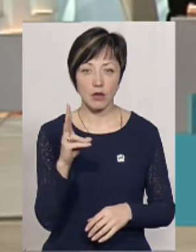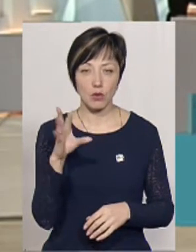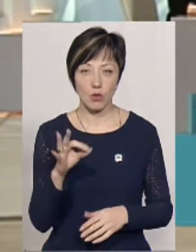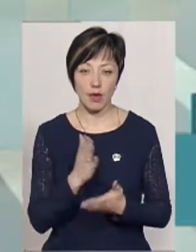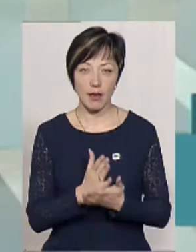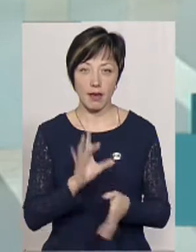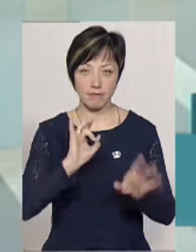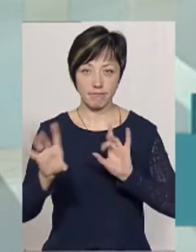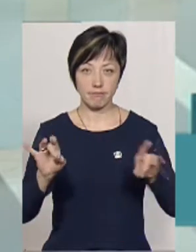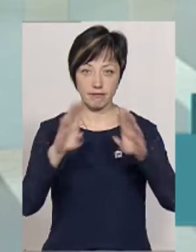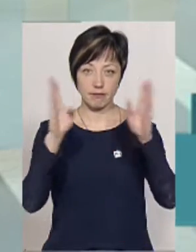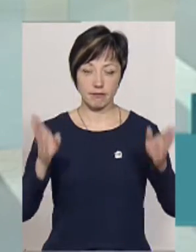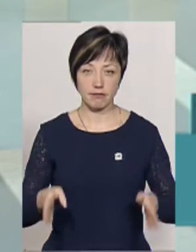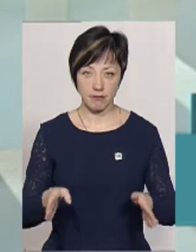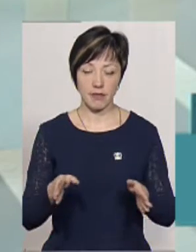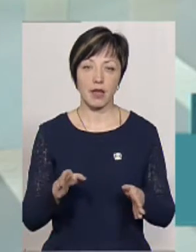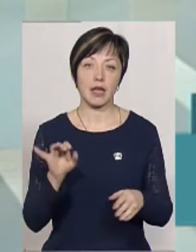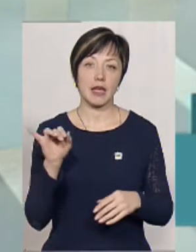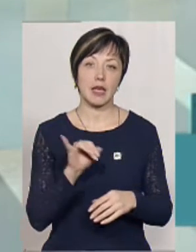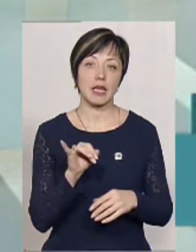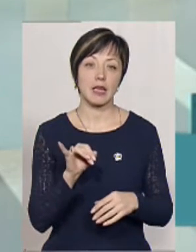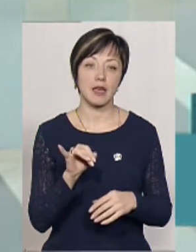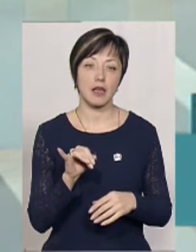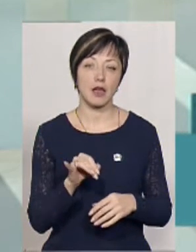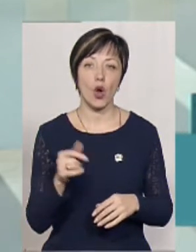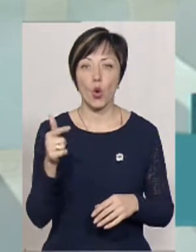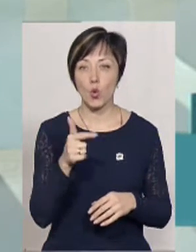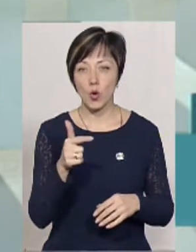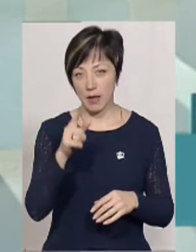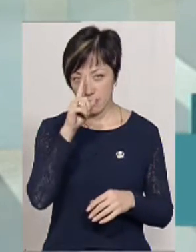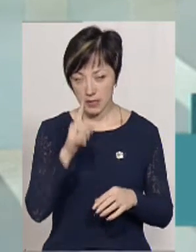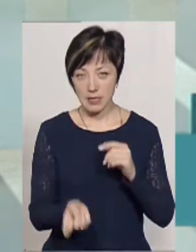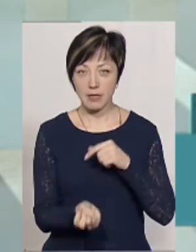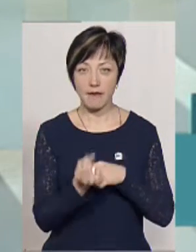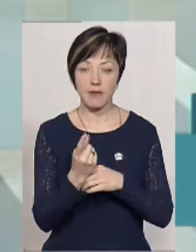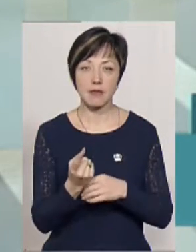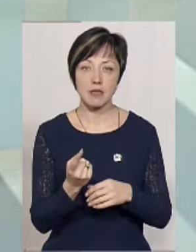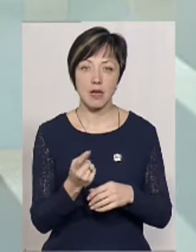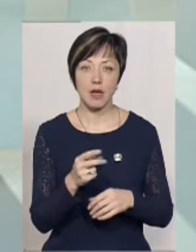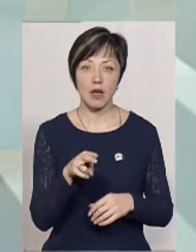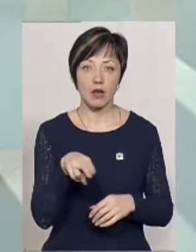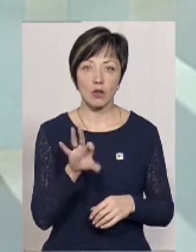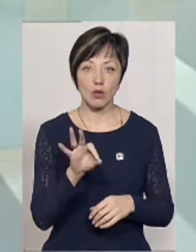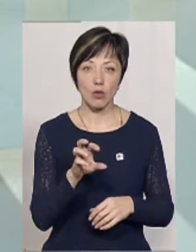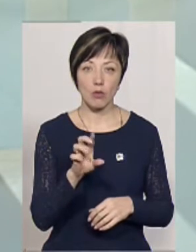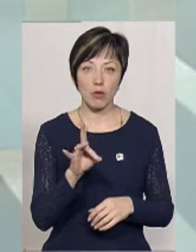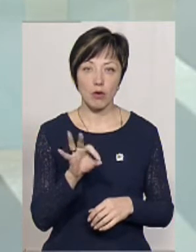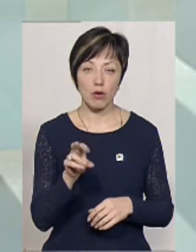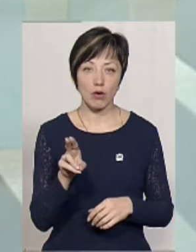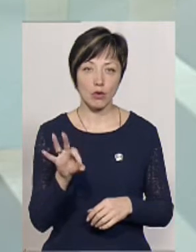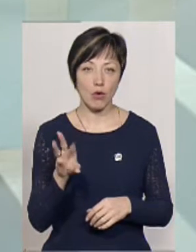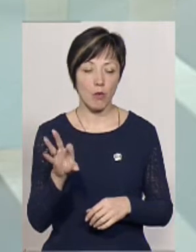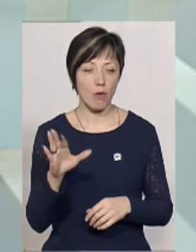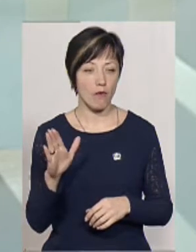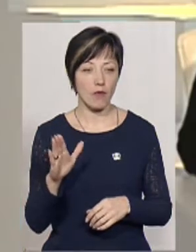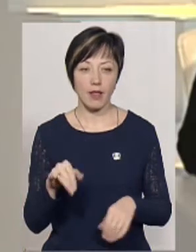на бордах. І з певного часу, десь з грудня, з'явився пан Добродомов, але